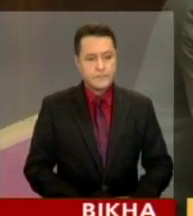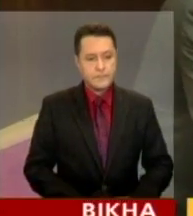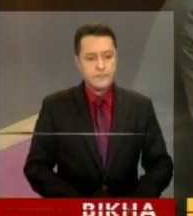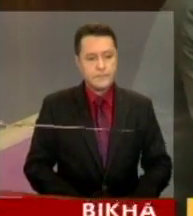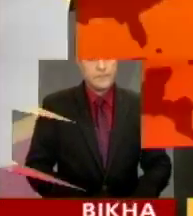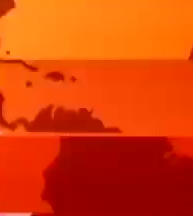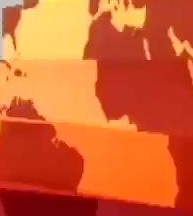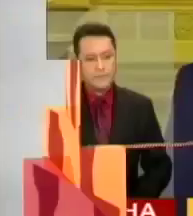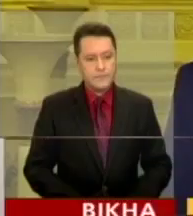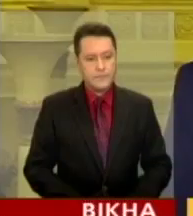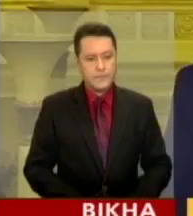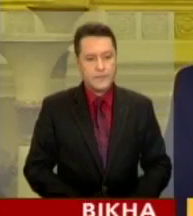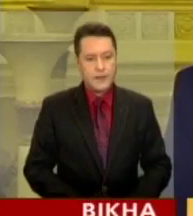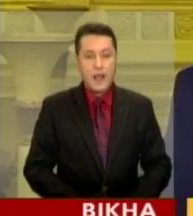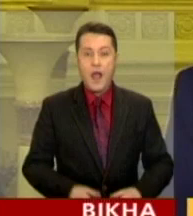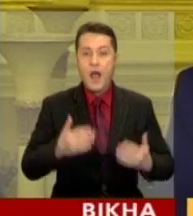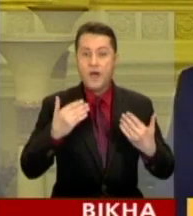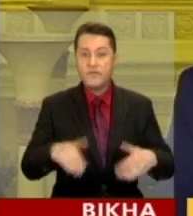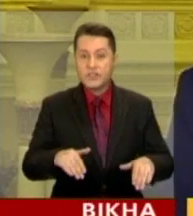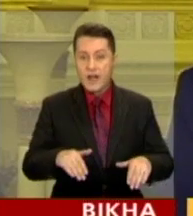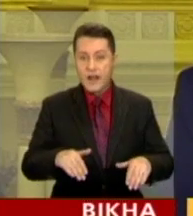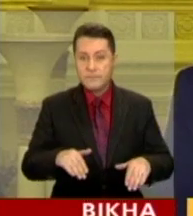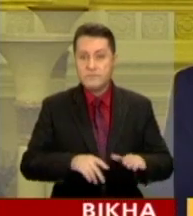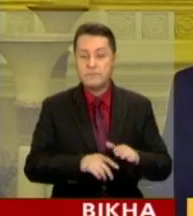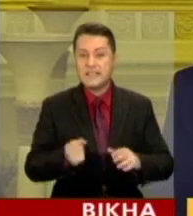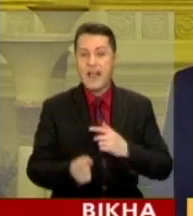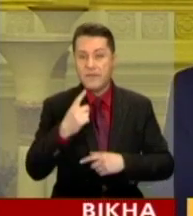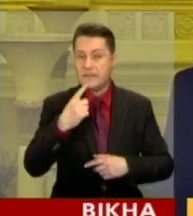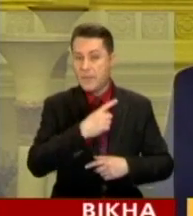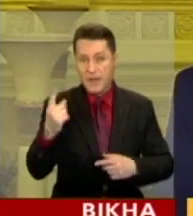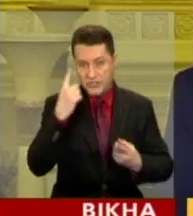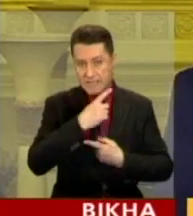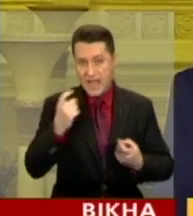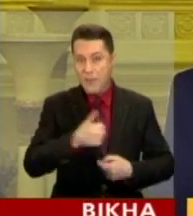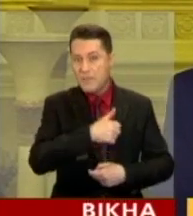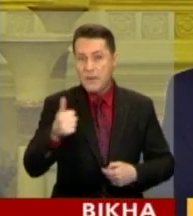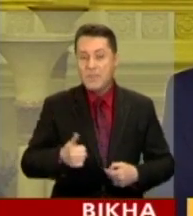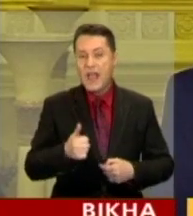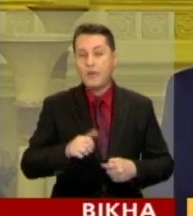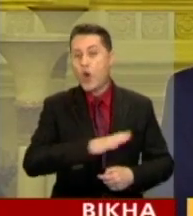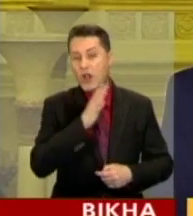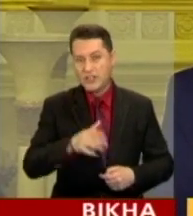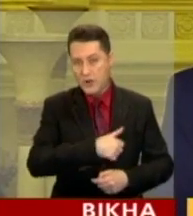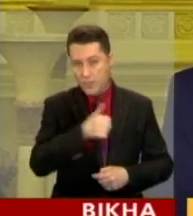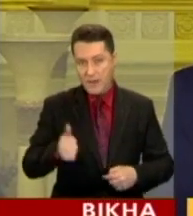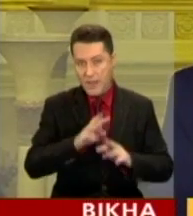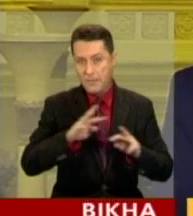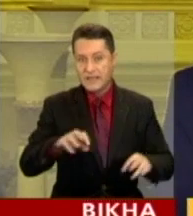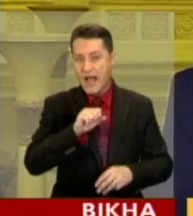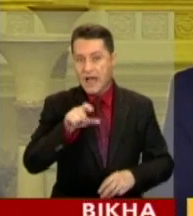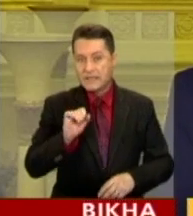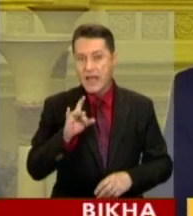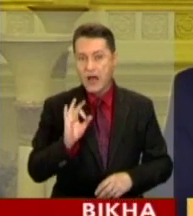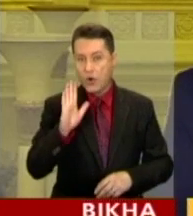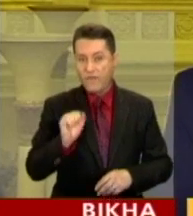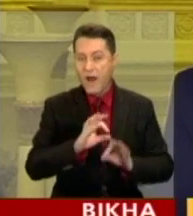СТБ. Вже також і з'явилася перша заява прем'єр-міністра, колишнього прем'єр-міністра Миколи Азарова. Він